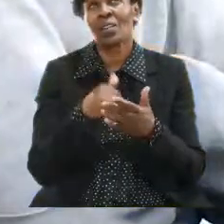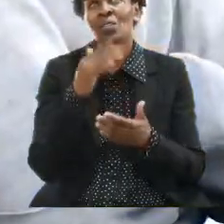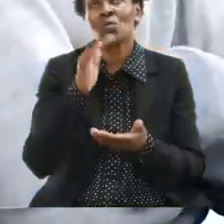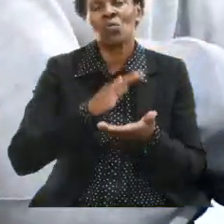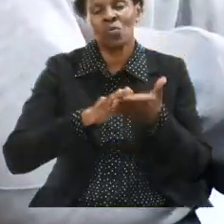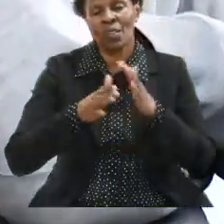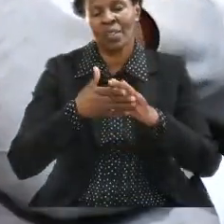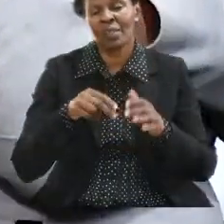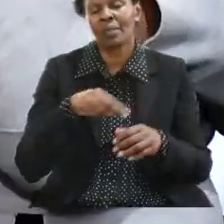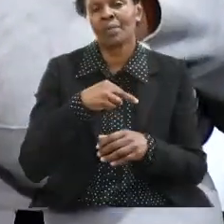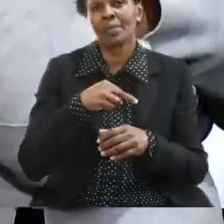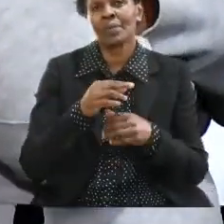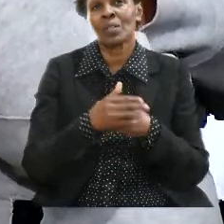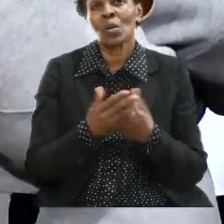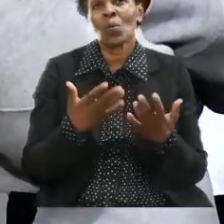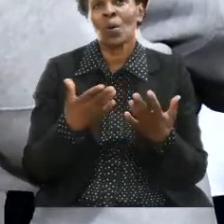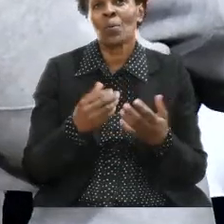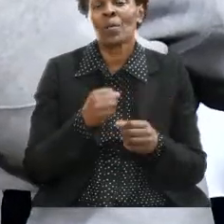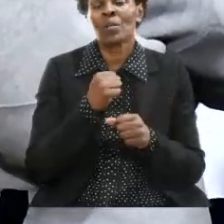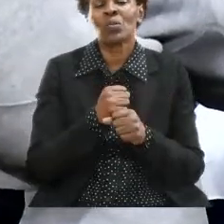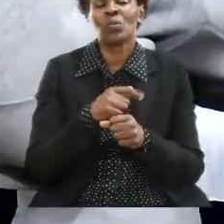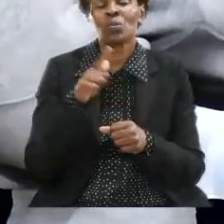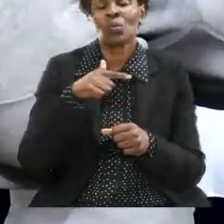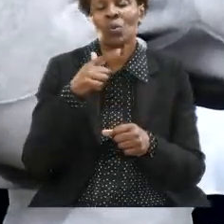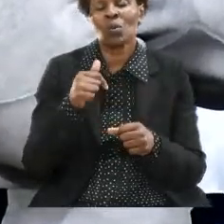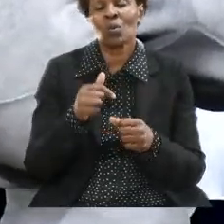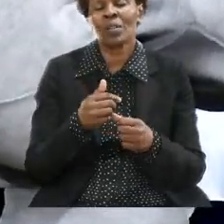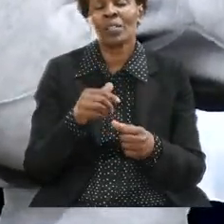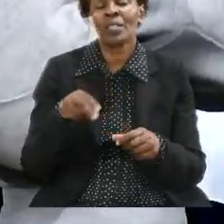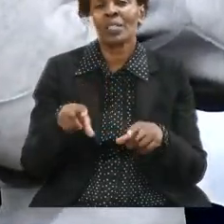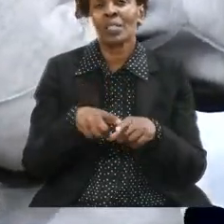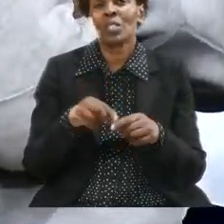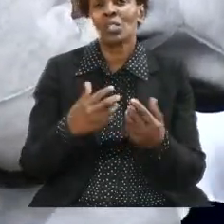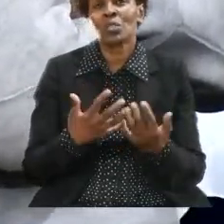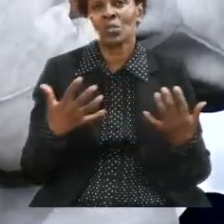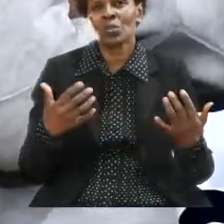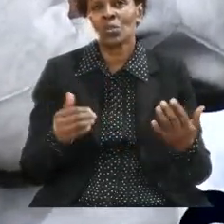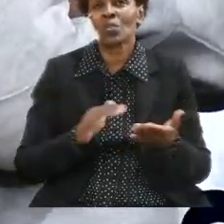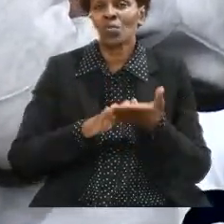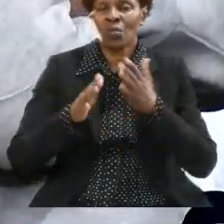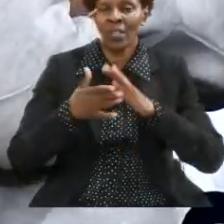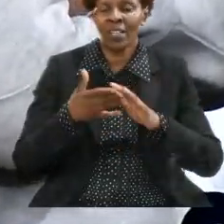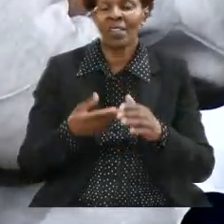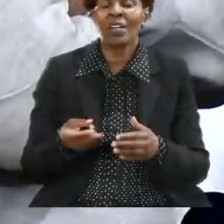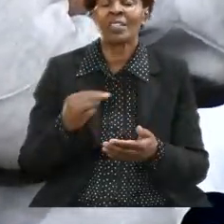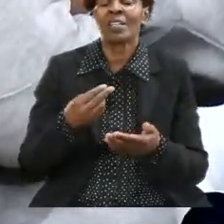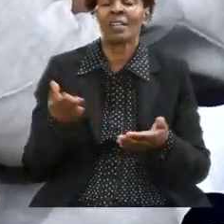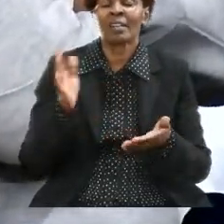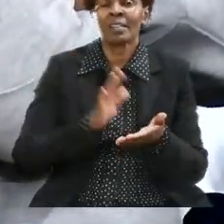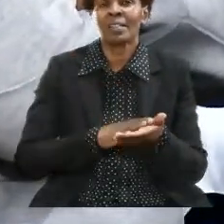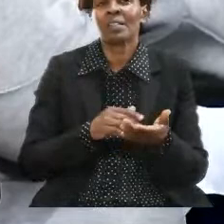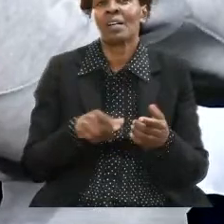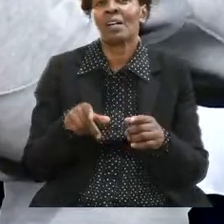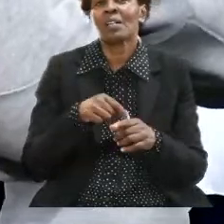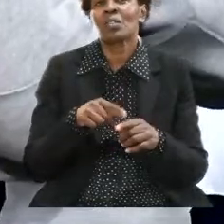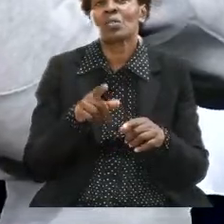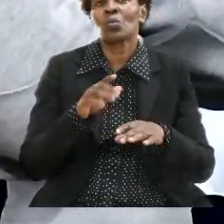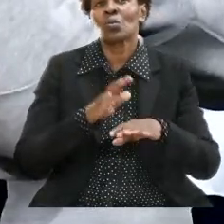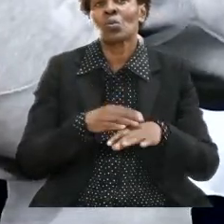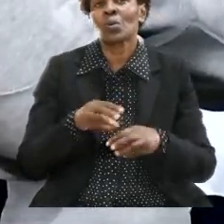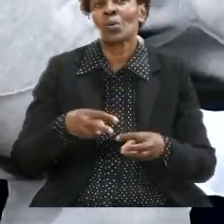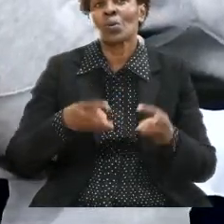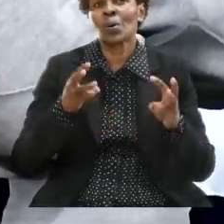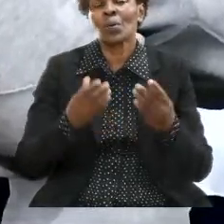uturekere kuria tuhititie ta ciana mwathani turekere utucokererie kuria